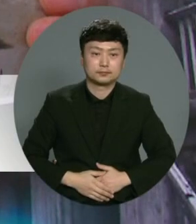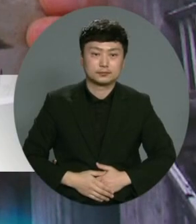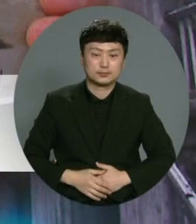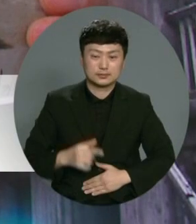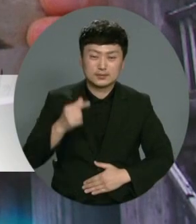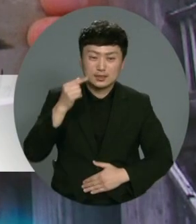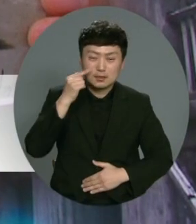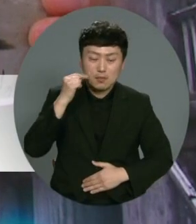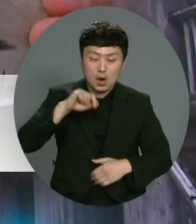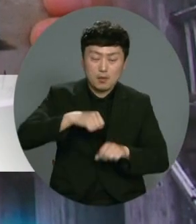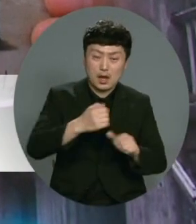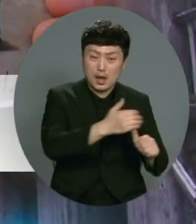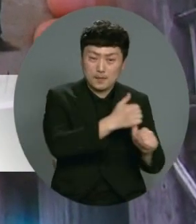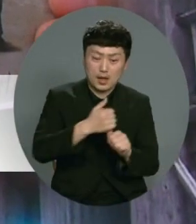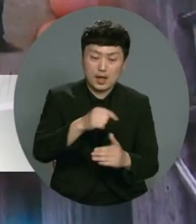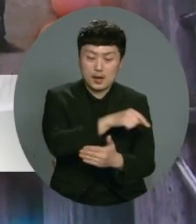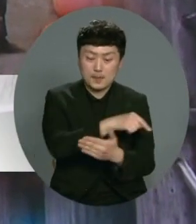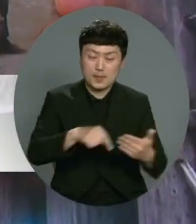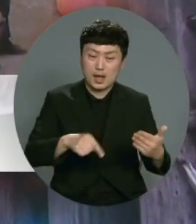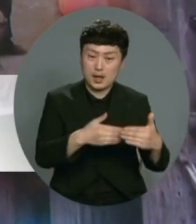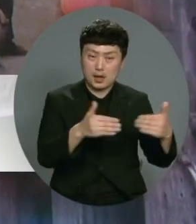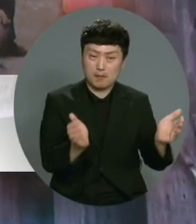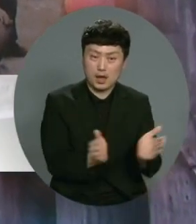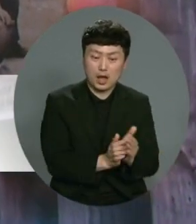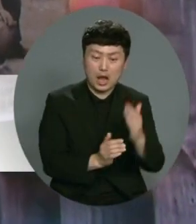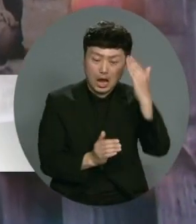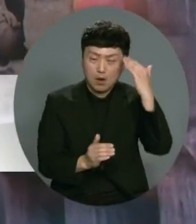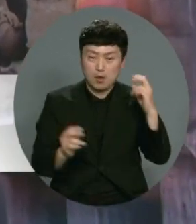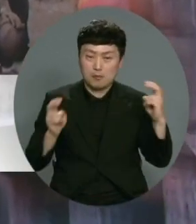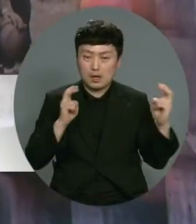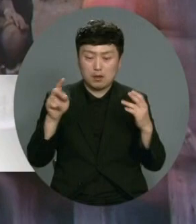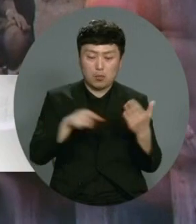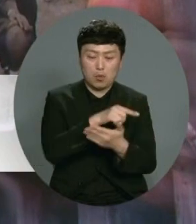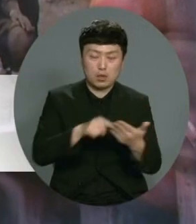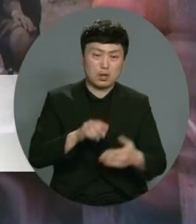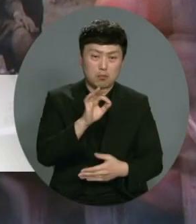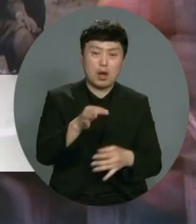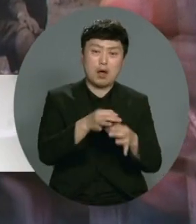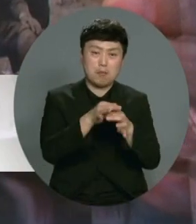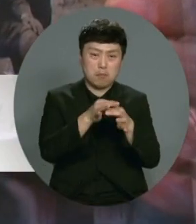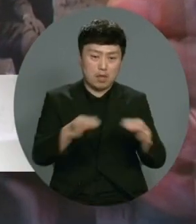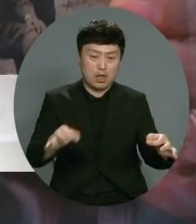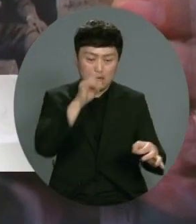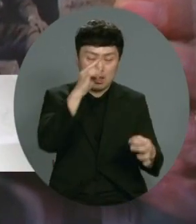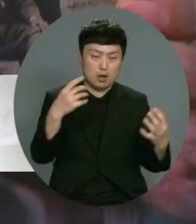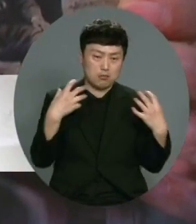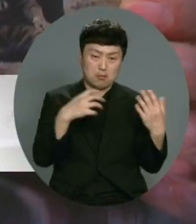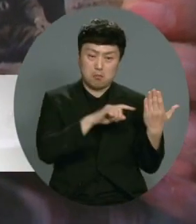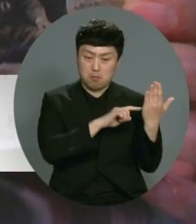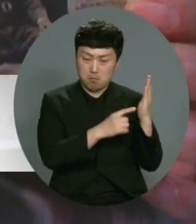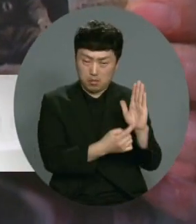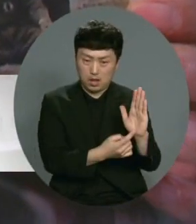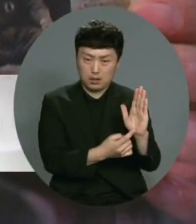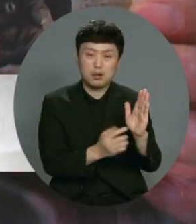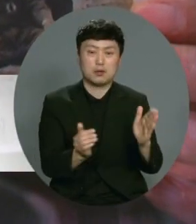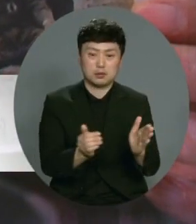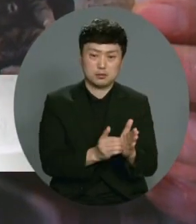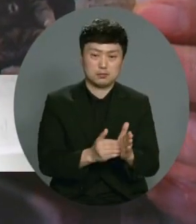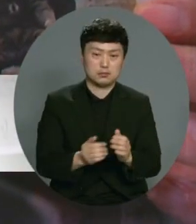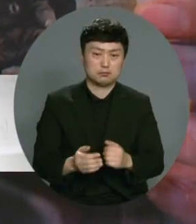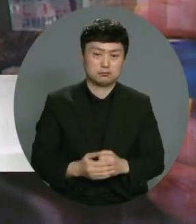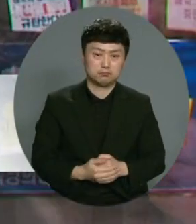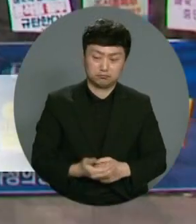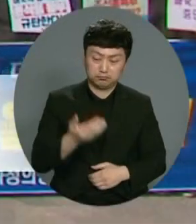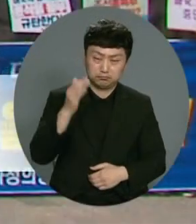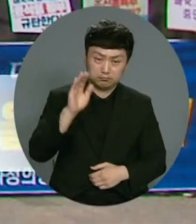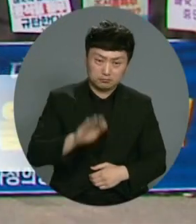일제 강제징용 피해자에게 한국 기업의 돈으로 배상금을 지급하겠다는 정부의 결정이 최근 발표됐습니다.